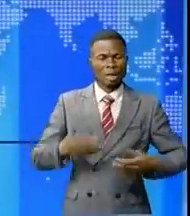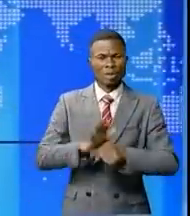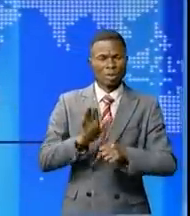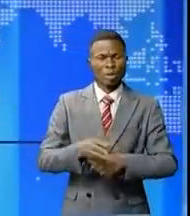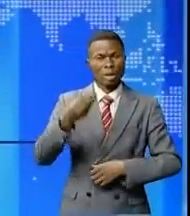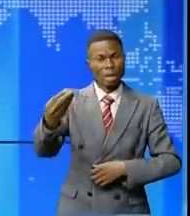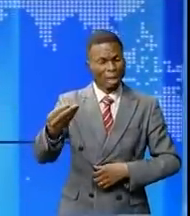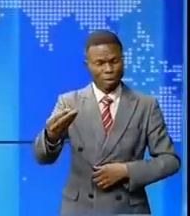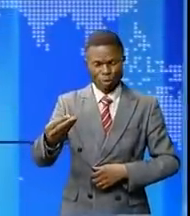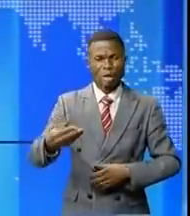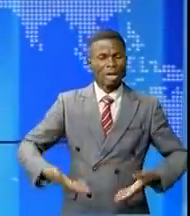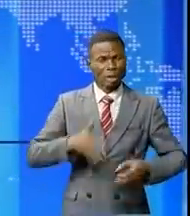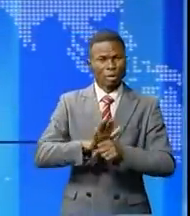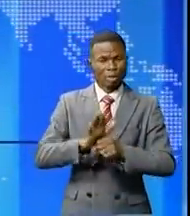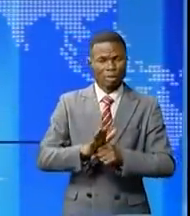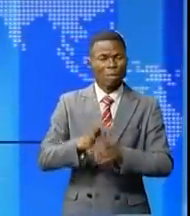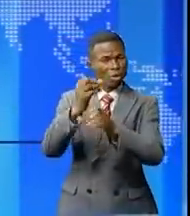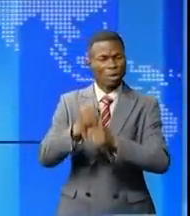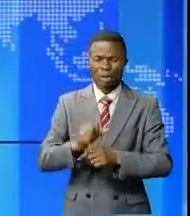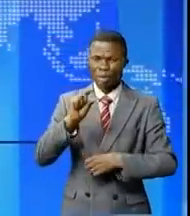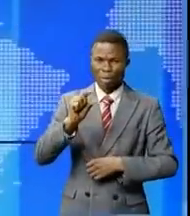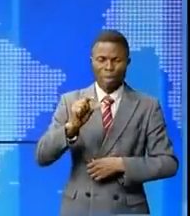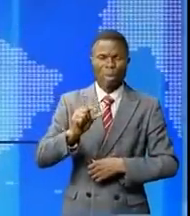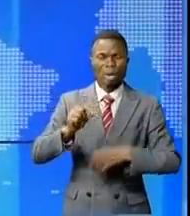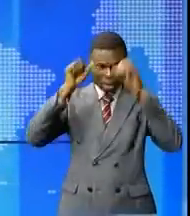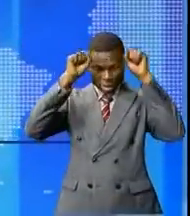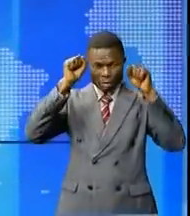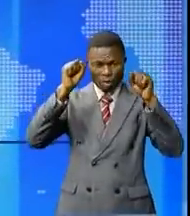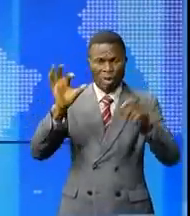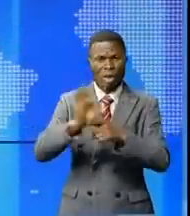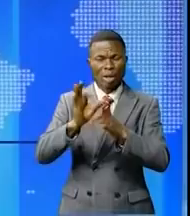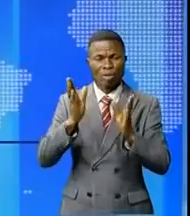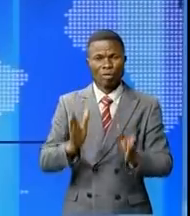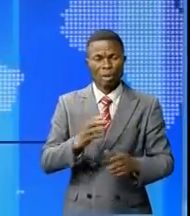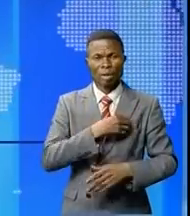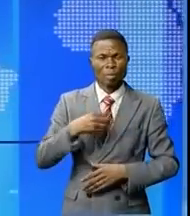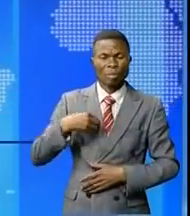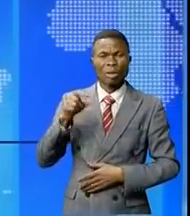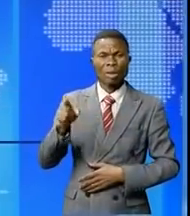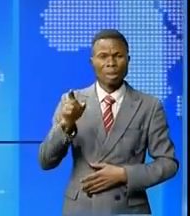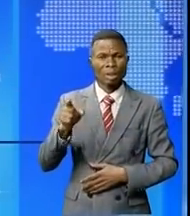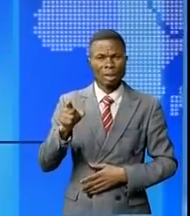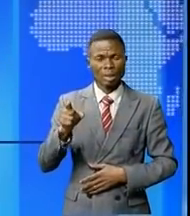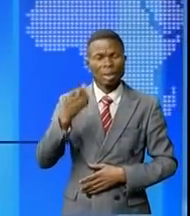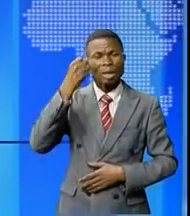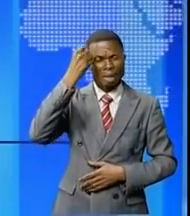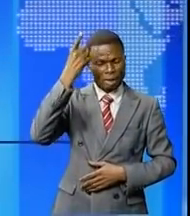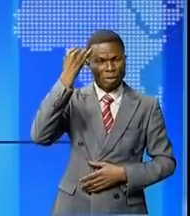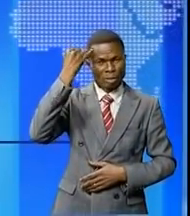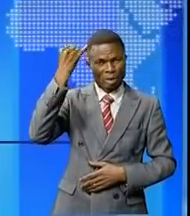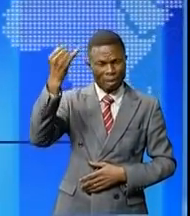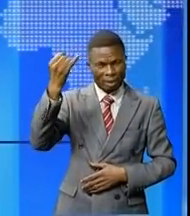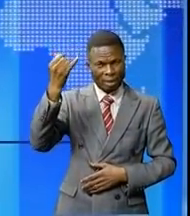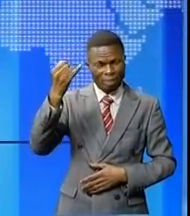recevoir la présidente du cercle des réformateurs intègre creek madame stéphanie mbombo elle a compris et ella est